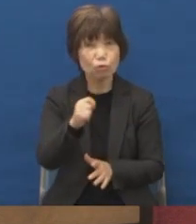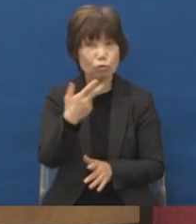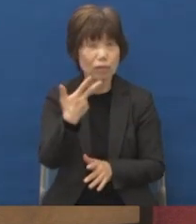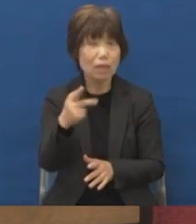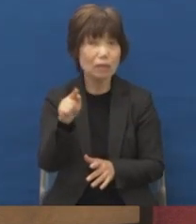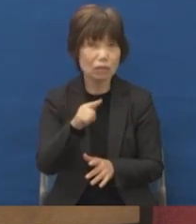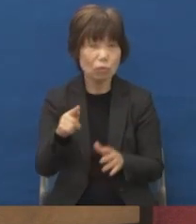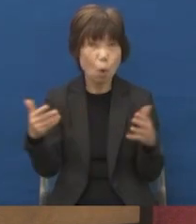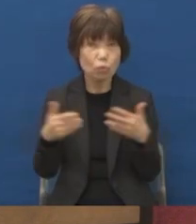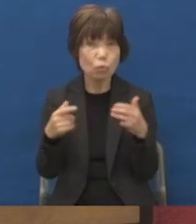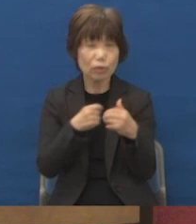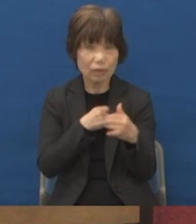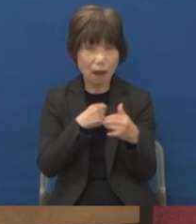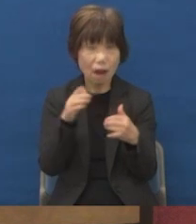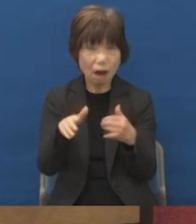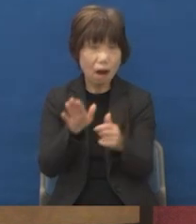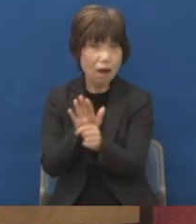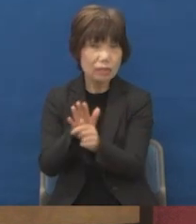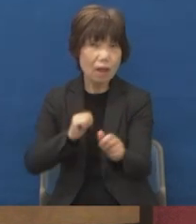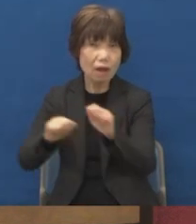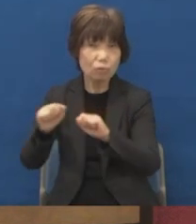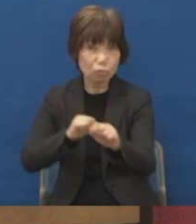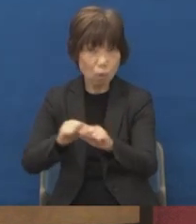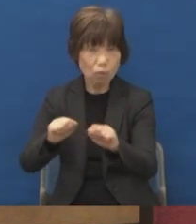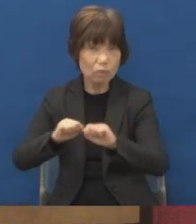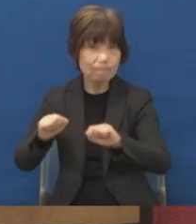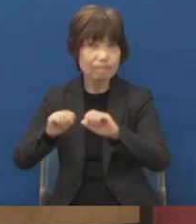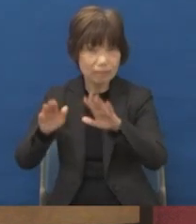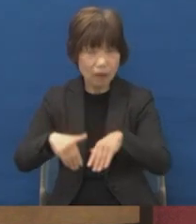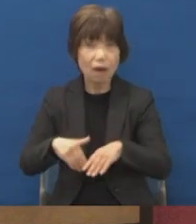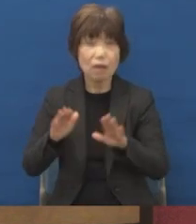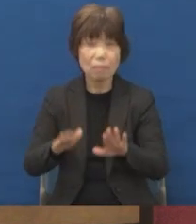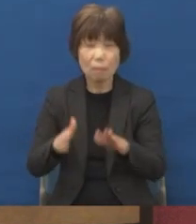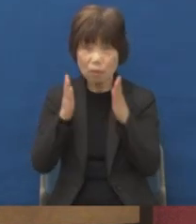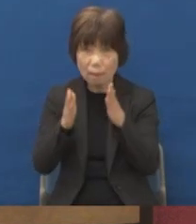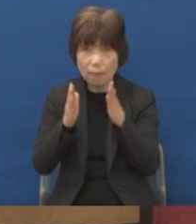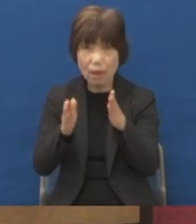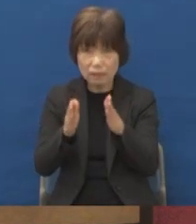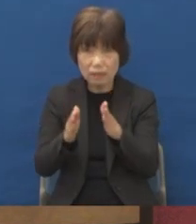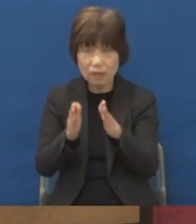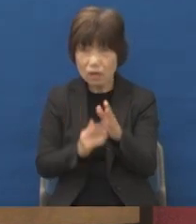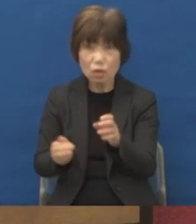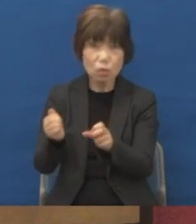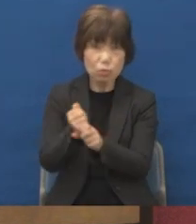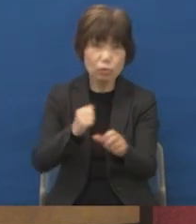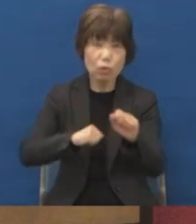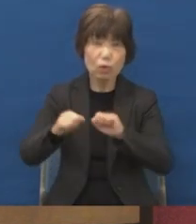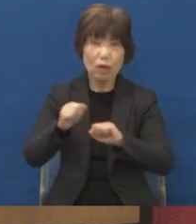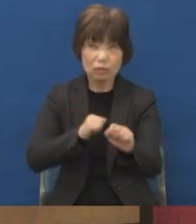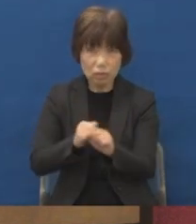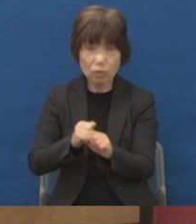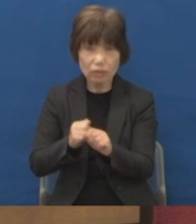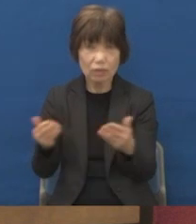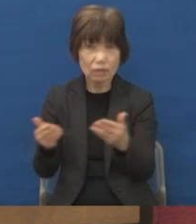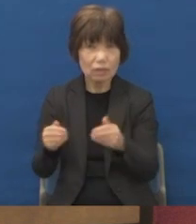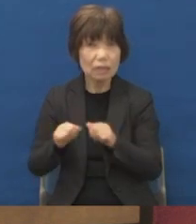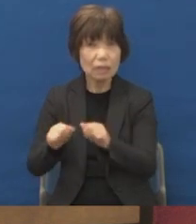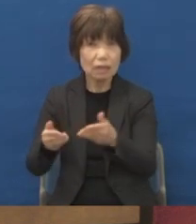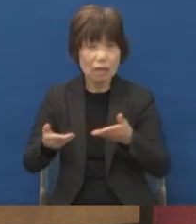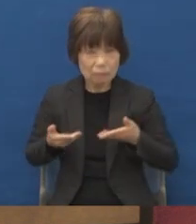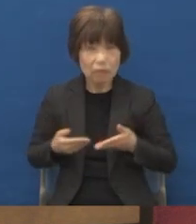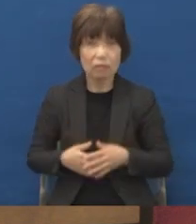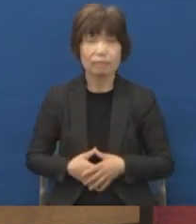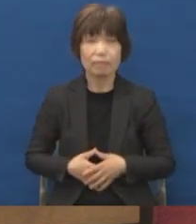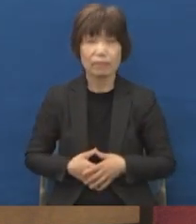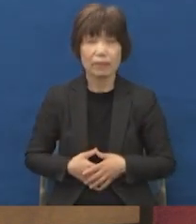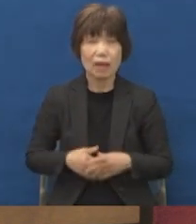職員が被災地で支援活動に従事され、現在も懸命に復旧作業に従事していただいております。改めて